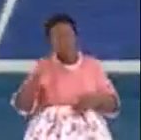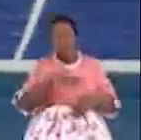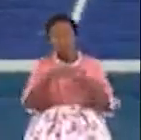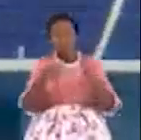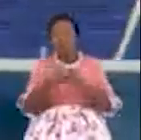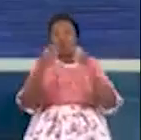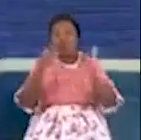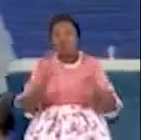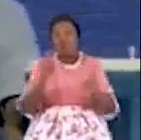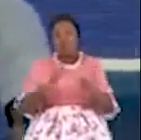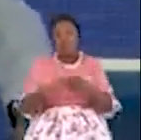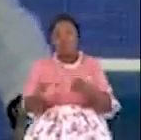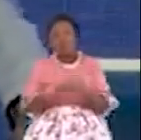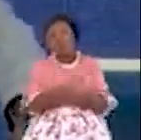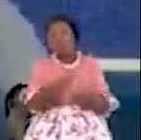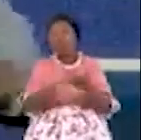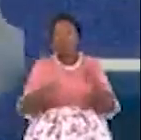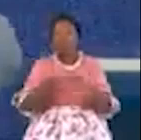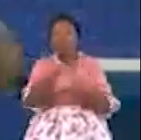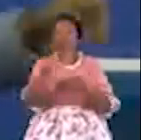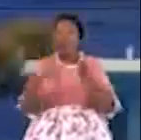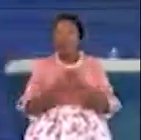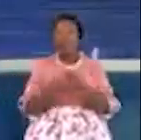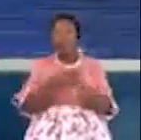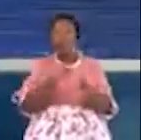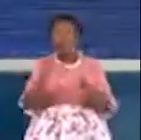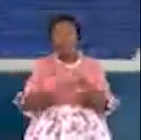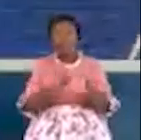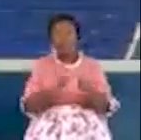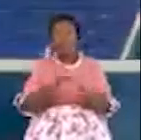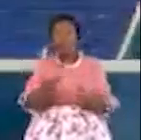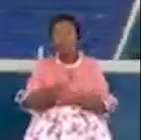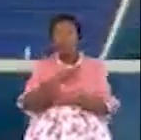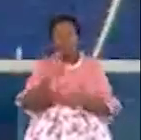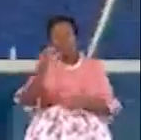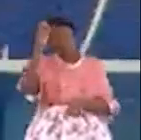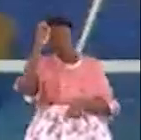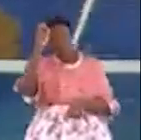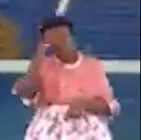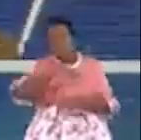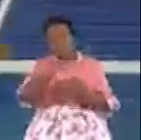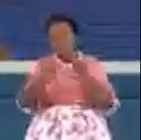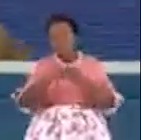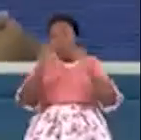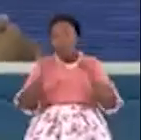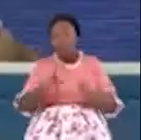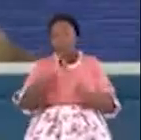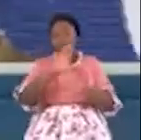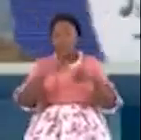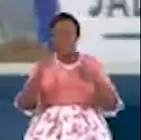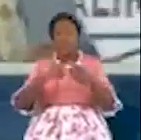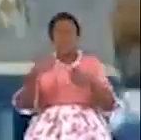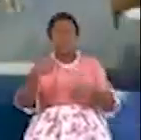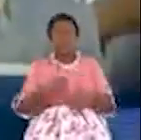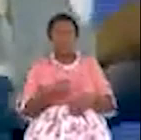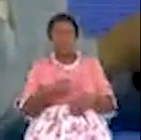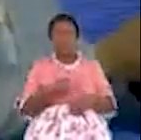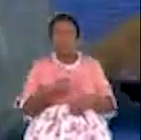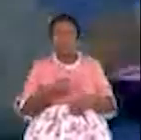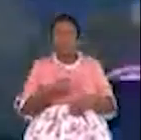bibie nye ọla wụ ọrụ nke ekwensu, ike enyewo m ya